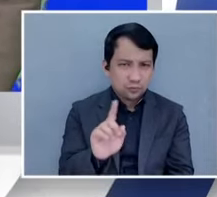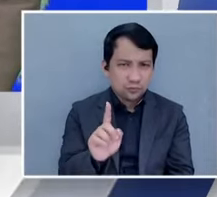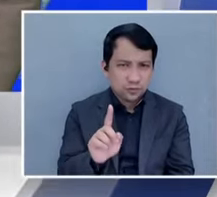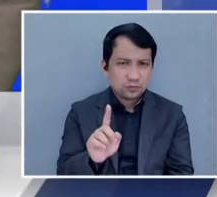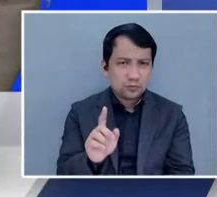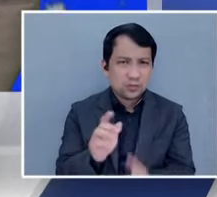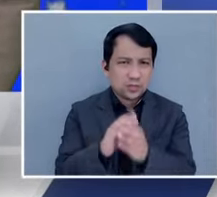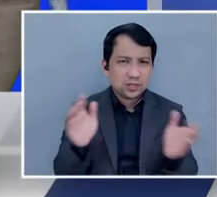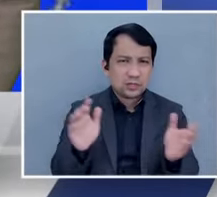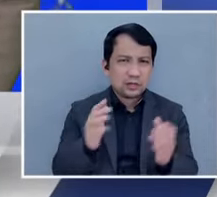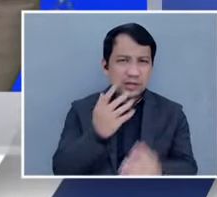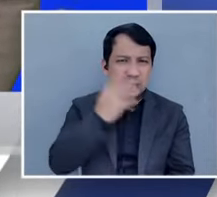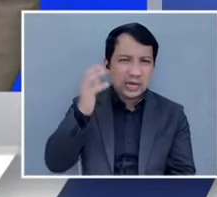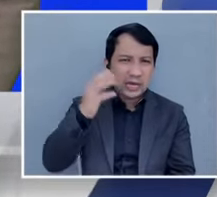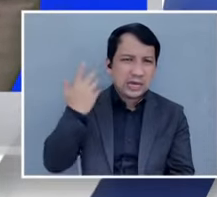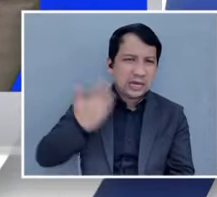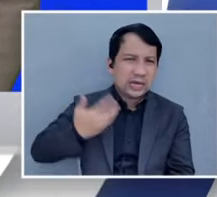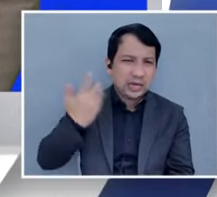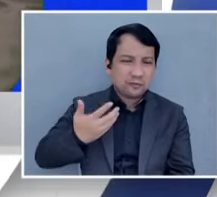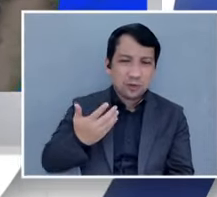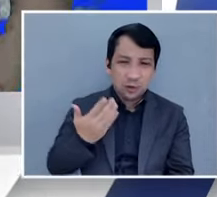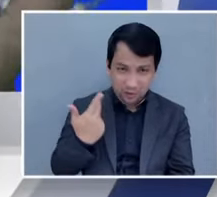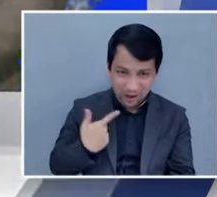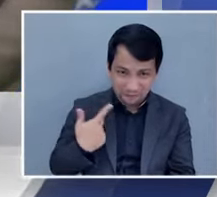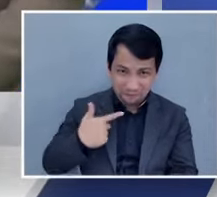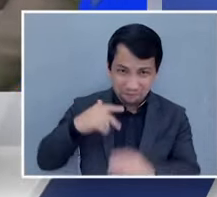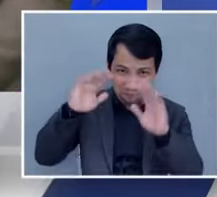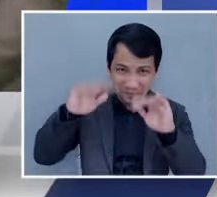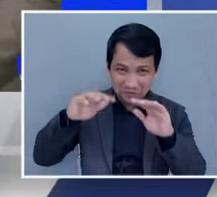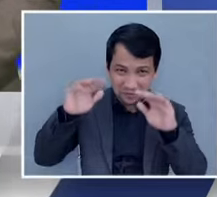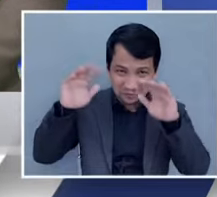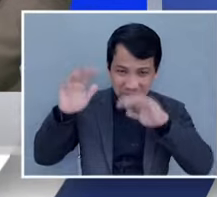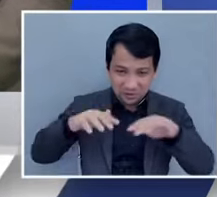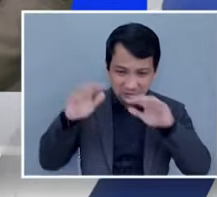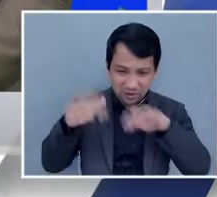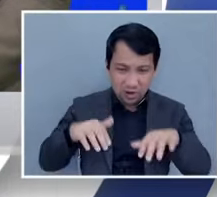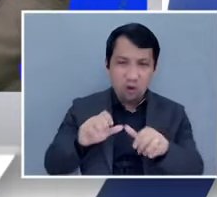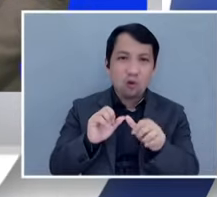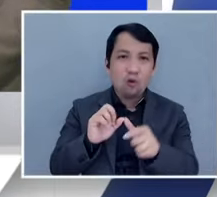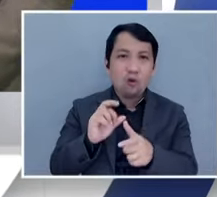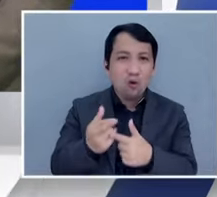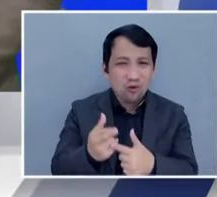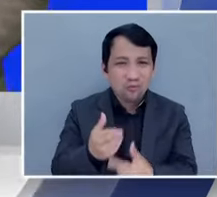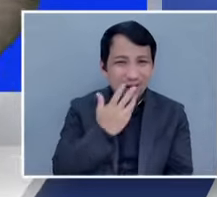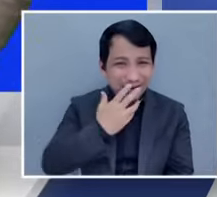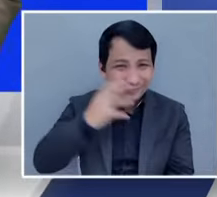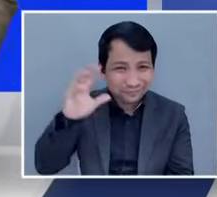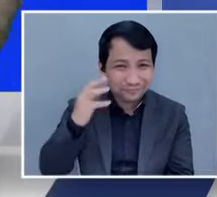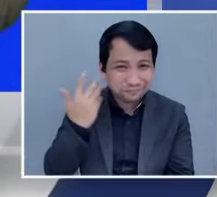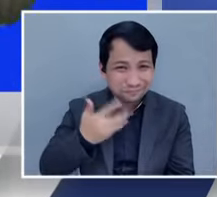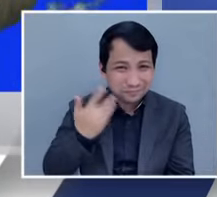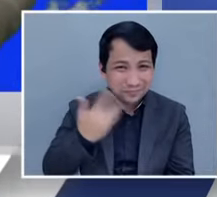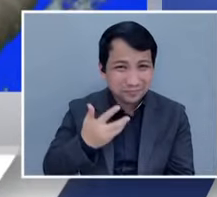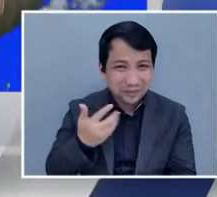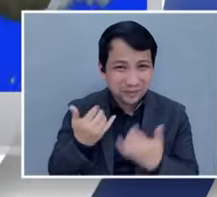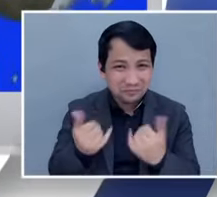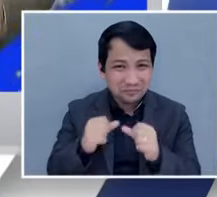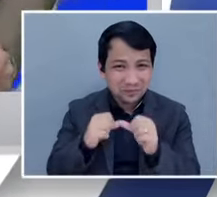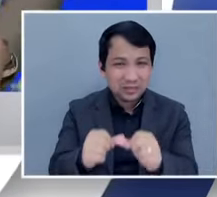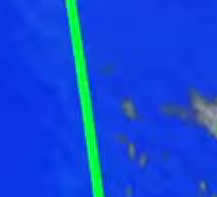rin ang init. Ano ba? May ulan pa ba tayong aasahan o patuloy pa rin ang mainit na panahon? Kabayan, tuyo